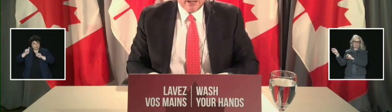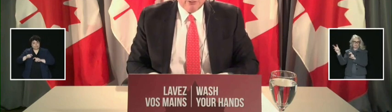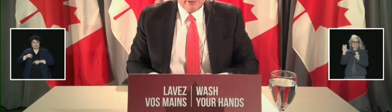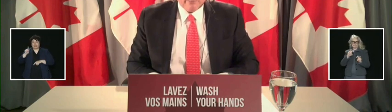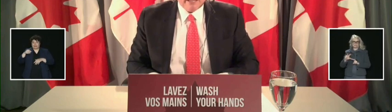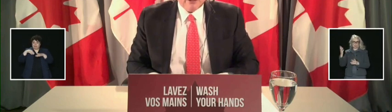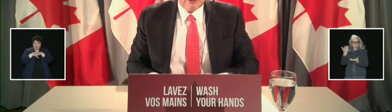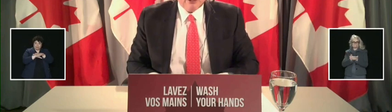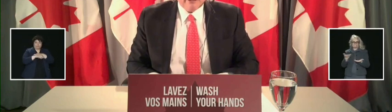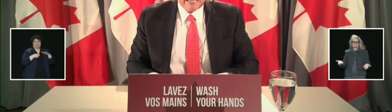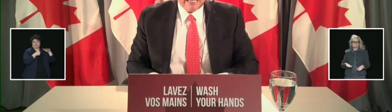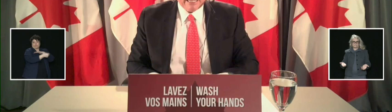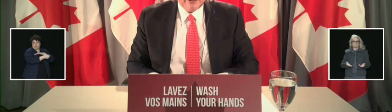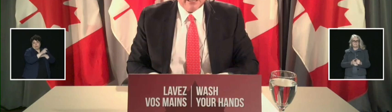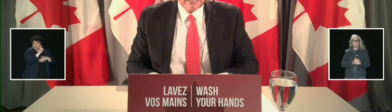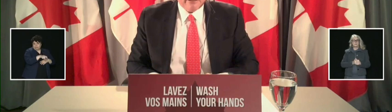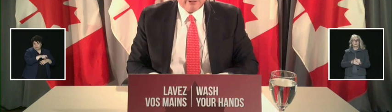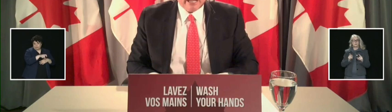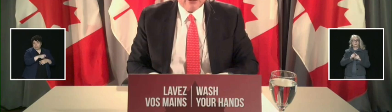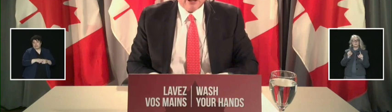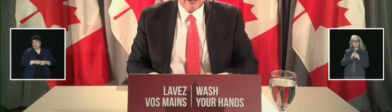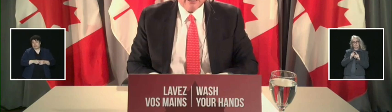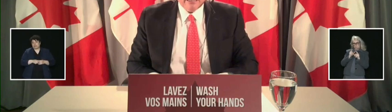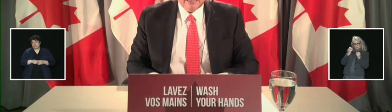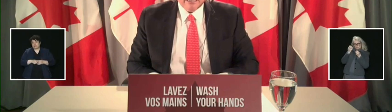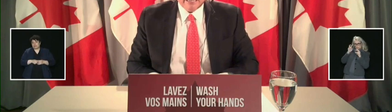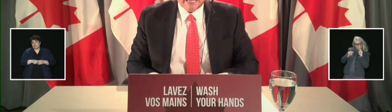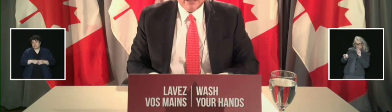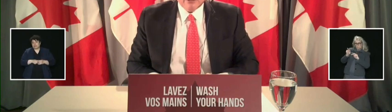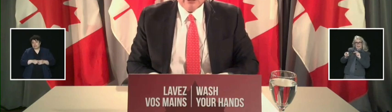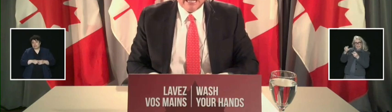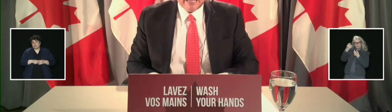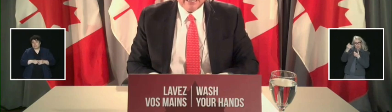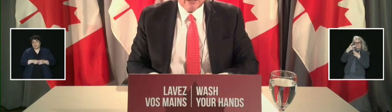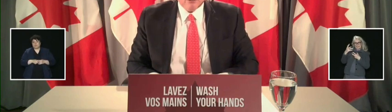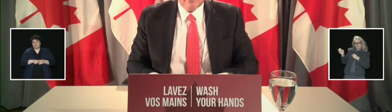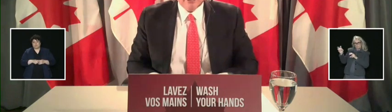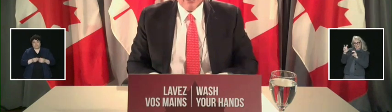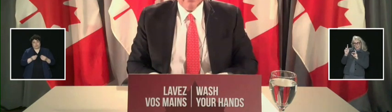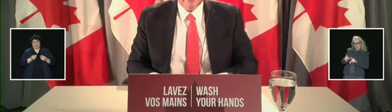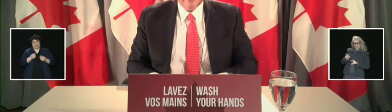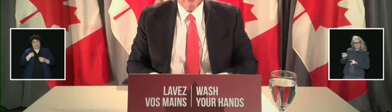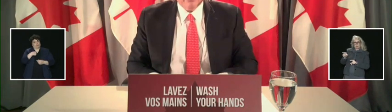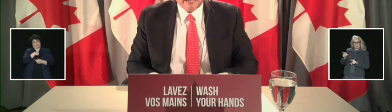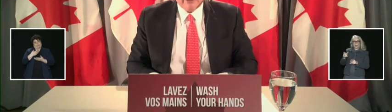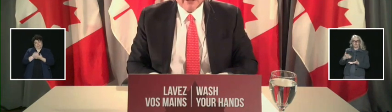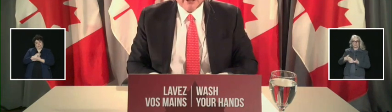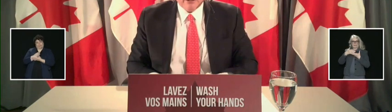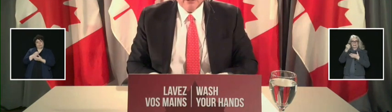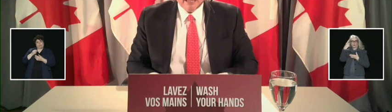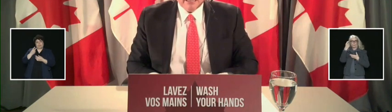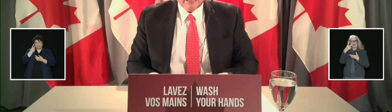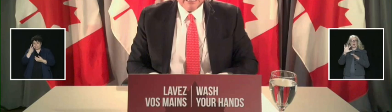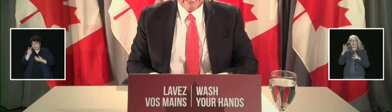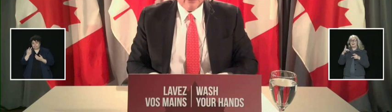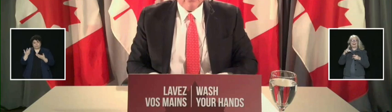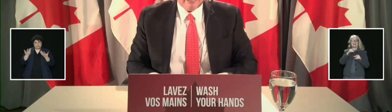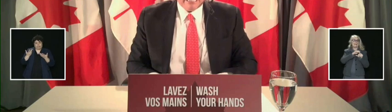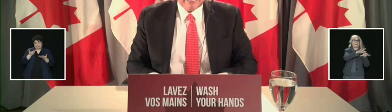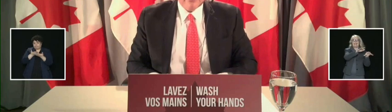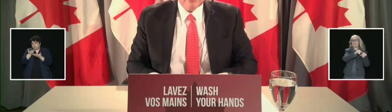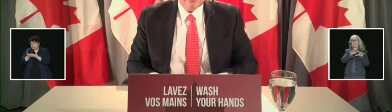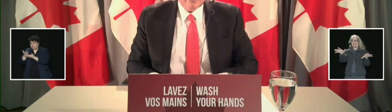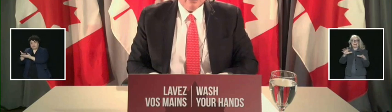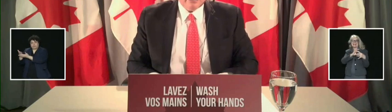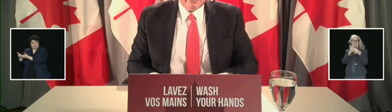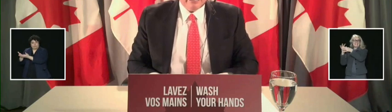Elles nous permettent de surveiller les données des voyageurs, lesquelles nous aident à comprendre les taux d'infection liés au